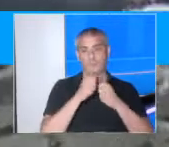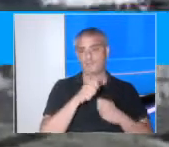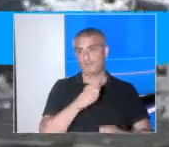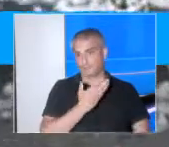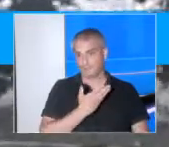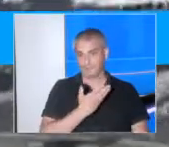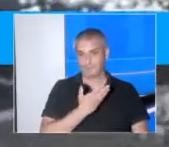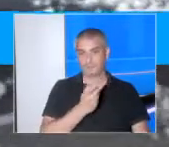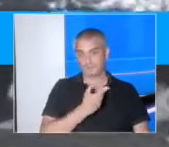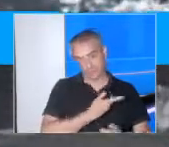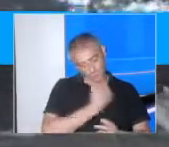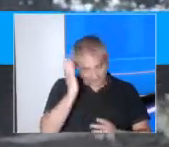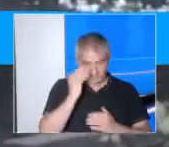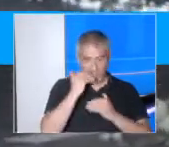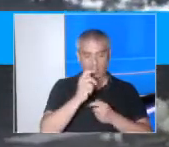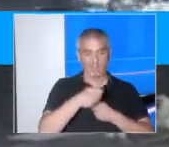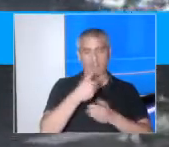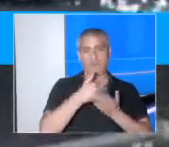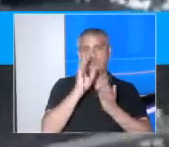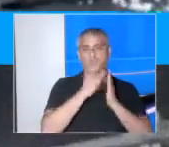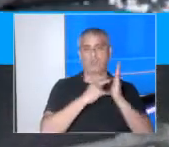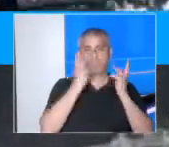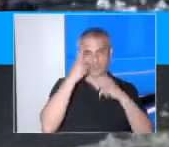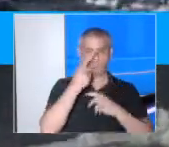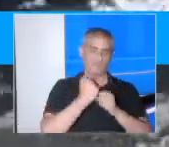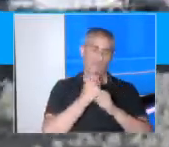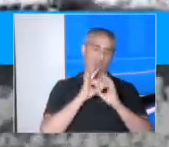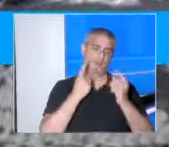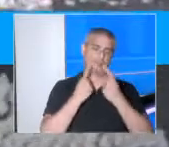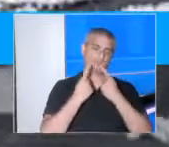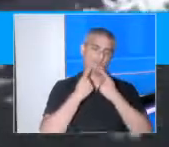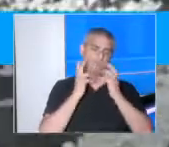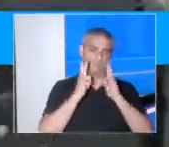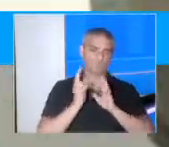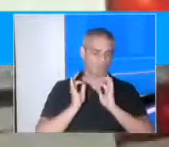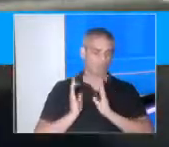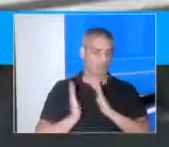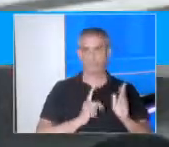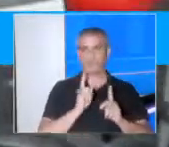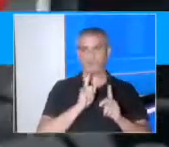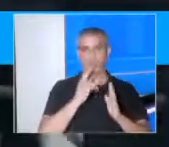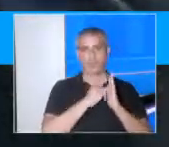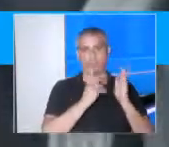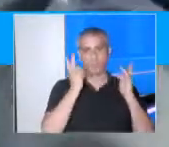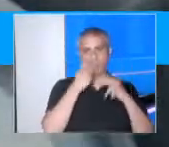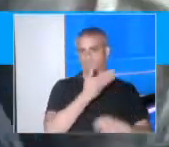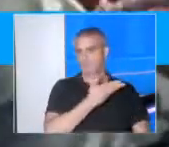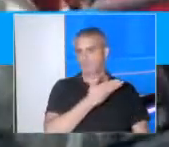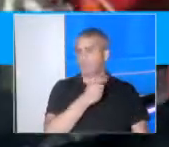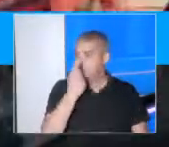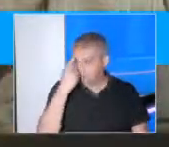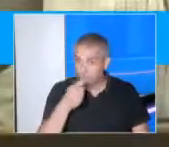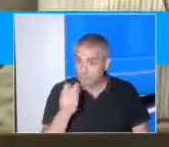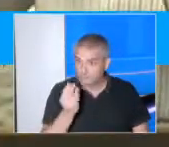כנסת, ולהוציא את פרק החקלאות מחוק ההסדרים, ולהיכנס לדין ודברים בצורה מסודרת ולא תחת חוק ההסדרים. אתה חושב